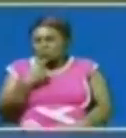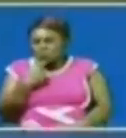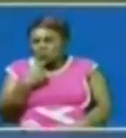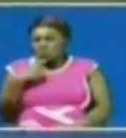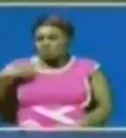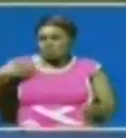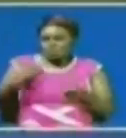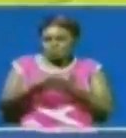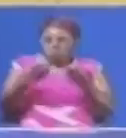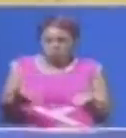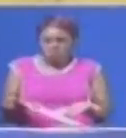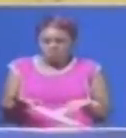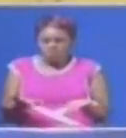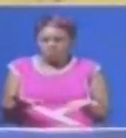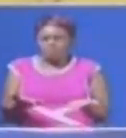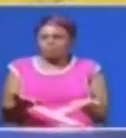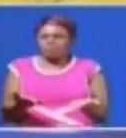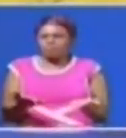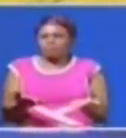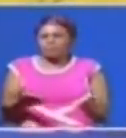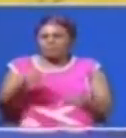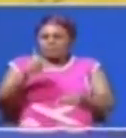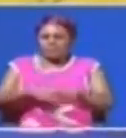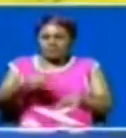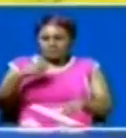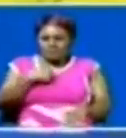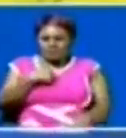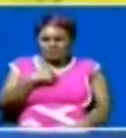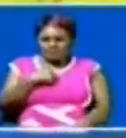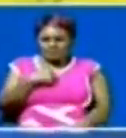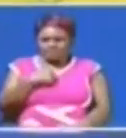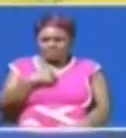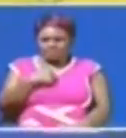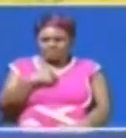na hadi sasa uko vipi? Well, nilipokuwa katika